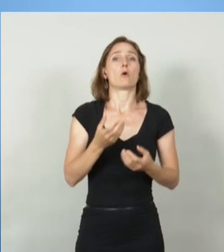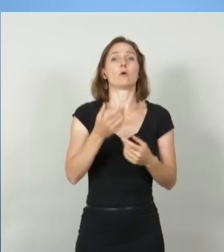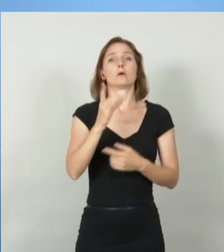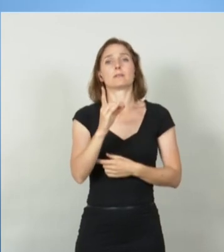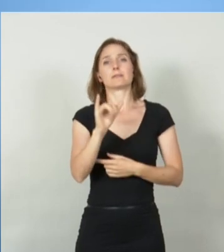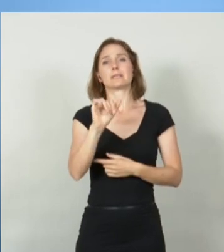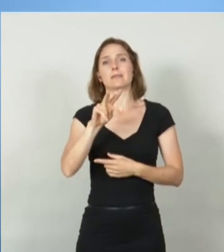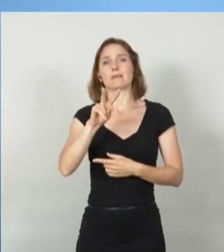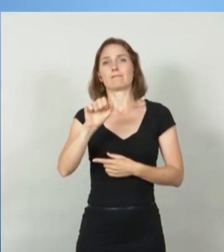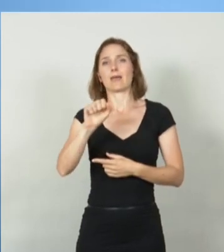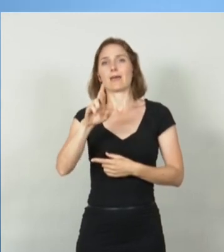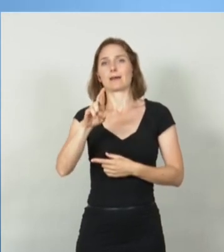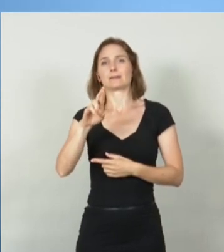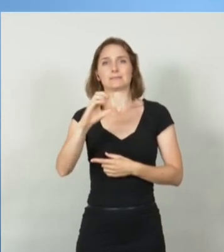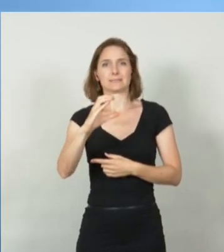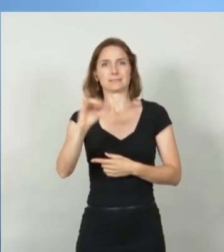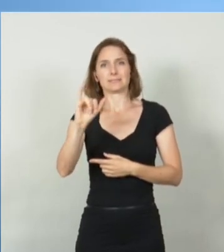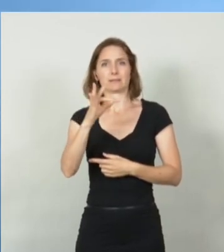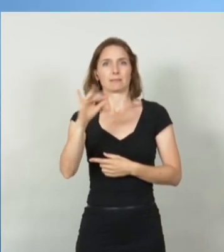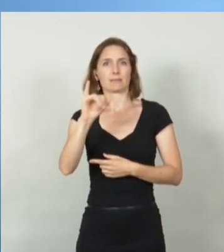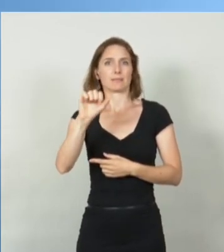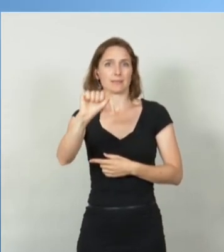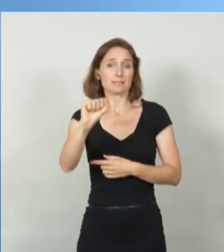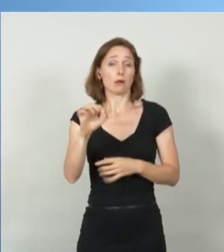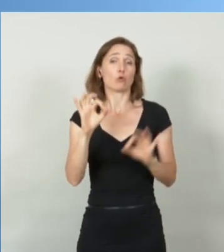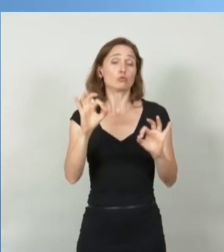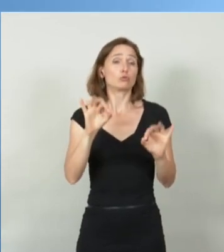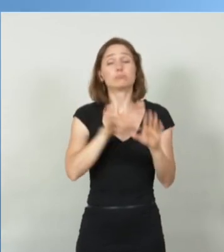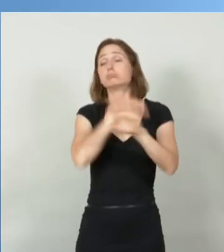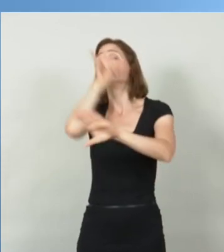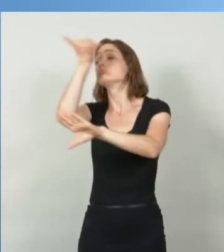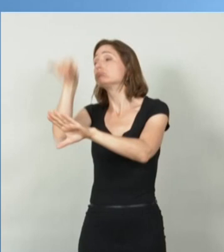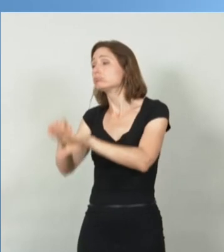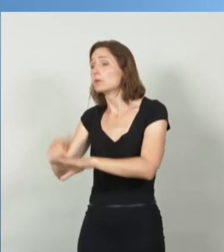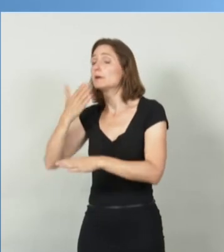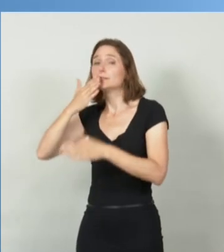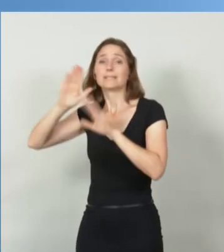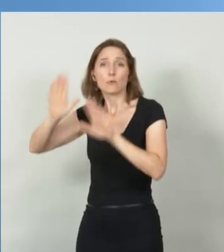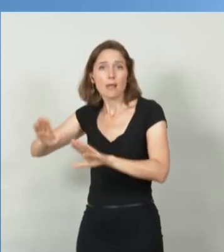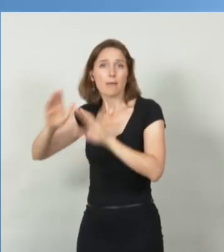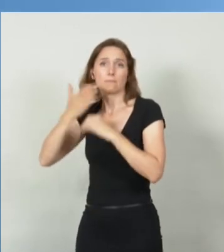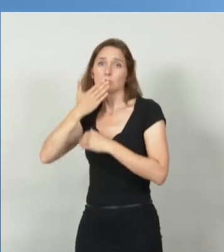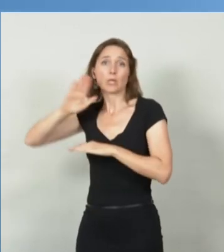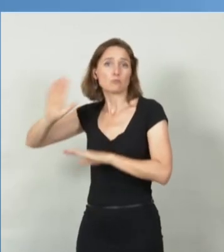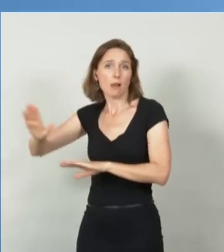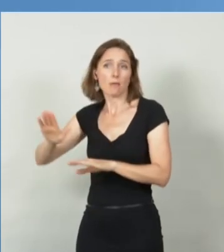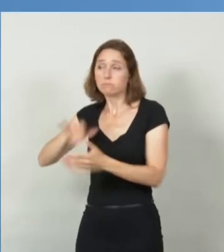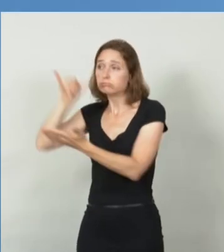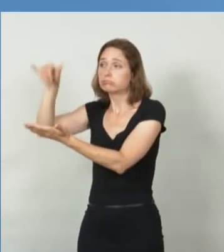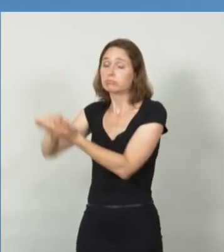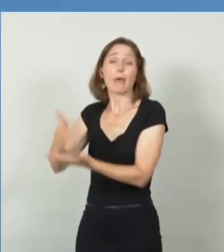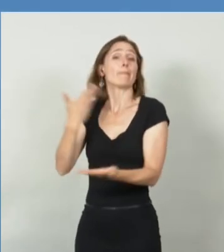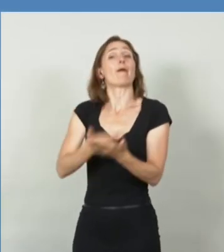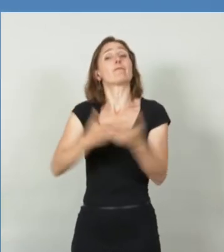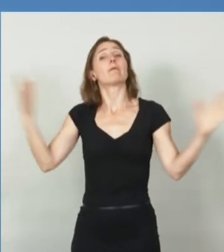on fait un déplacement à Jérusalem que cela touche à haut lien institutionnel avec le maire de Réau vote qui a été élu